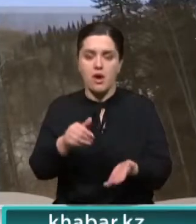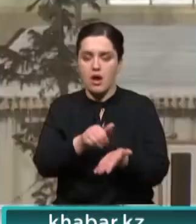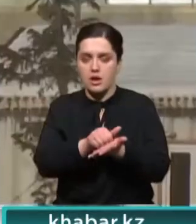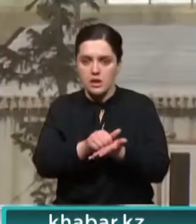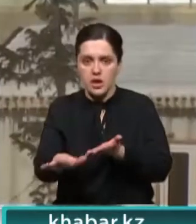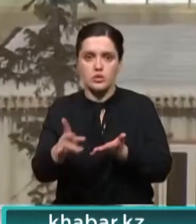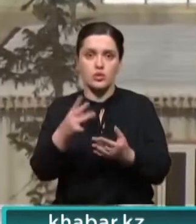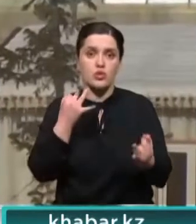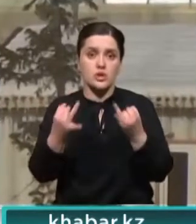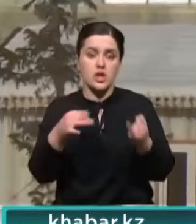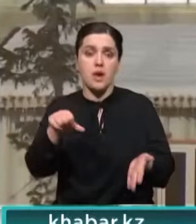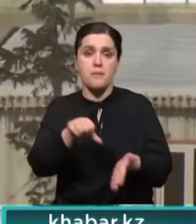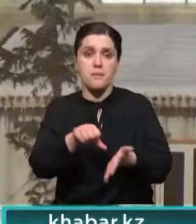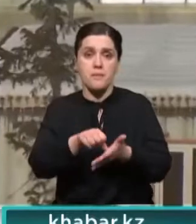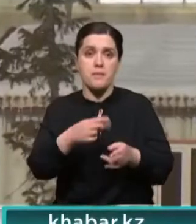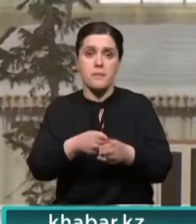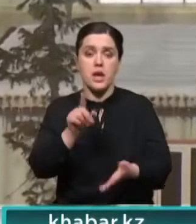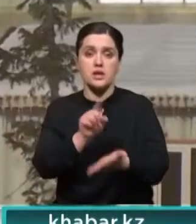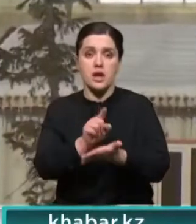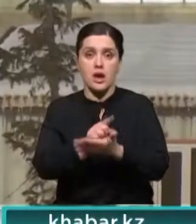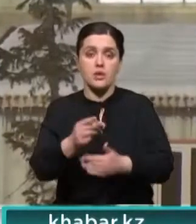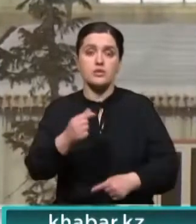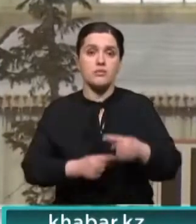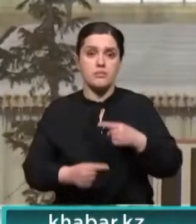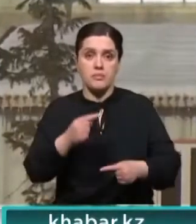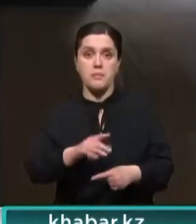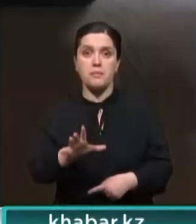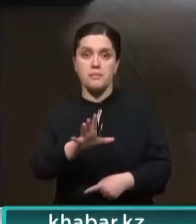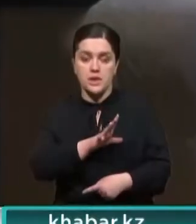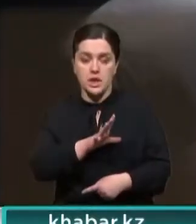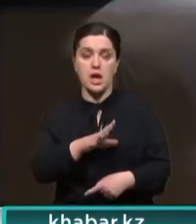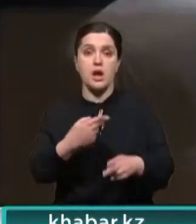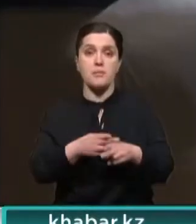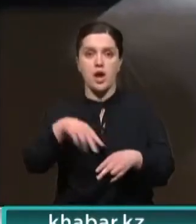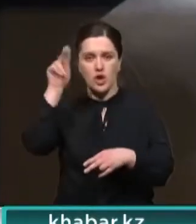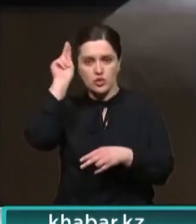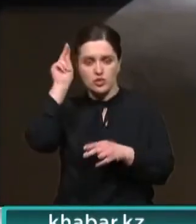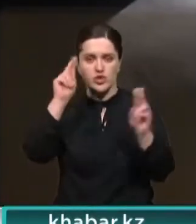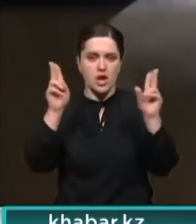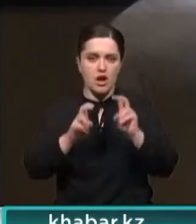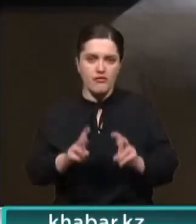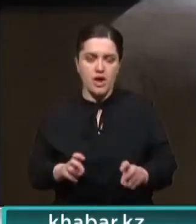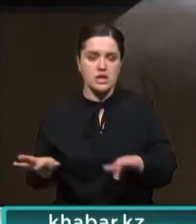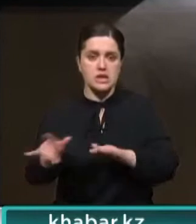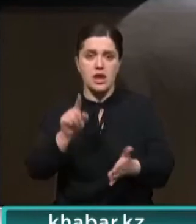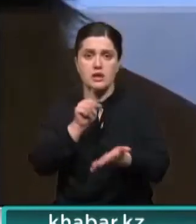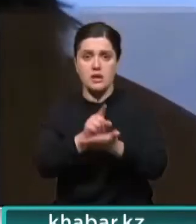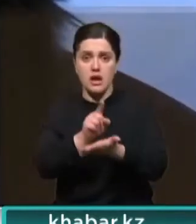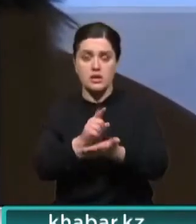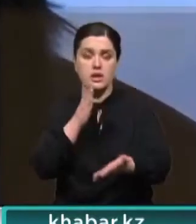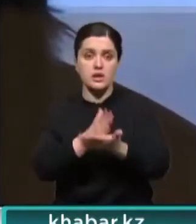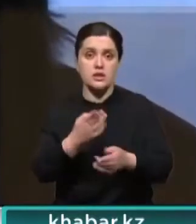Однако диалог с представителями фискальных органов у предпринимателей все же состоялся. Изучив дело, инспекторы департамента